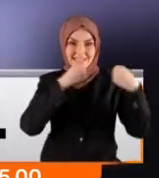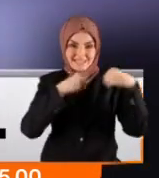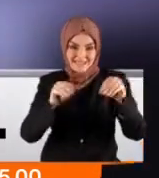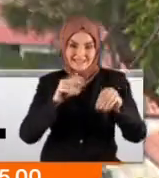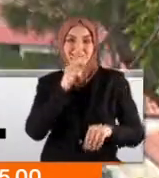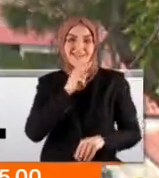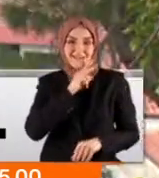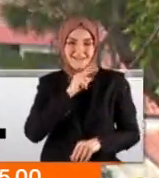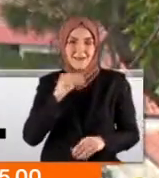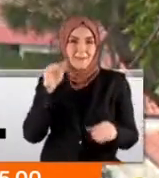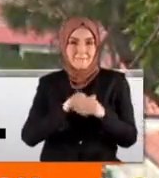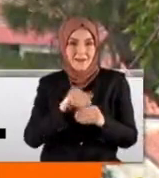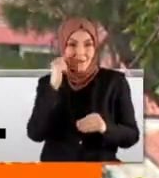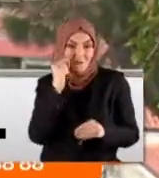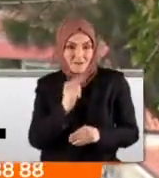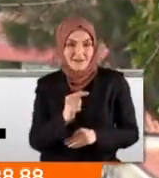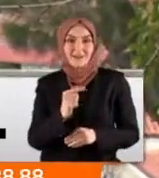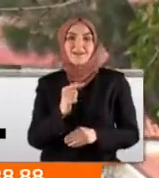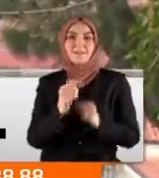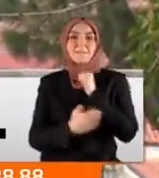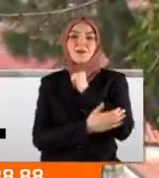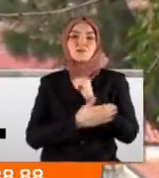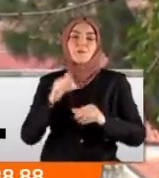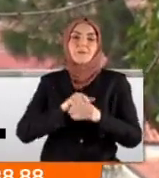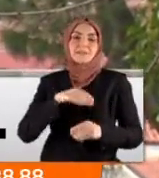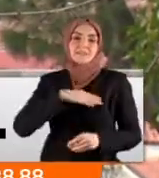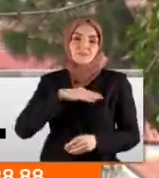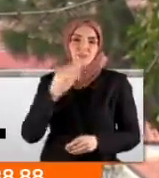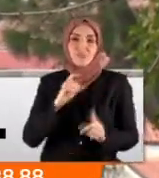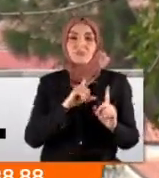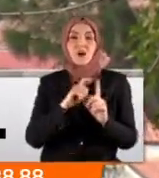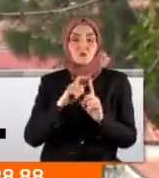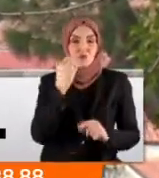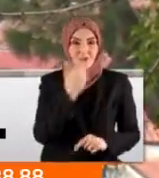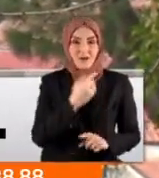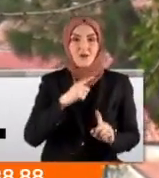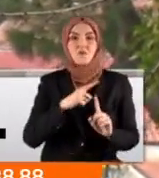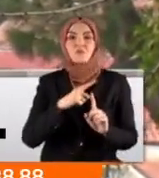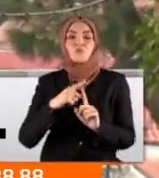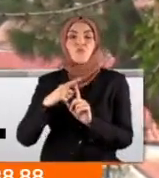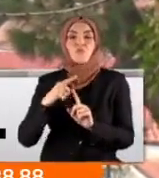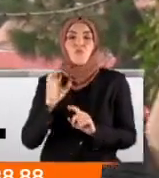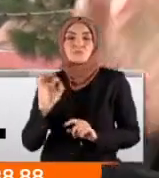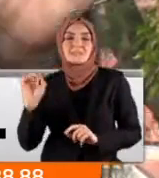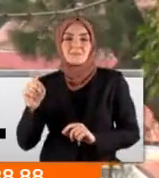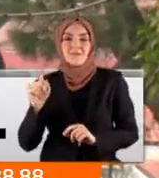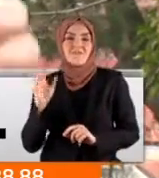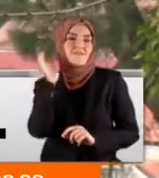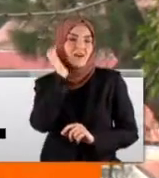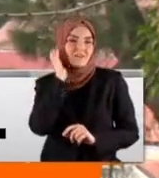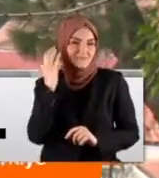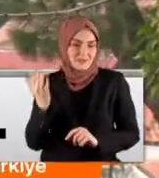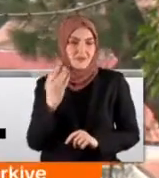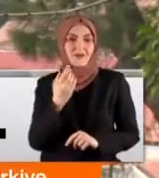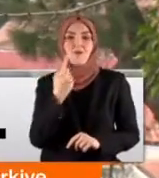dönüştürmek istiyor alacağım o parayla Darüşşafaka'ya tohum otizm Vakfı'na 10000 fidan'la sabahçılar